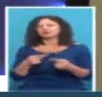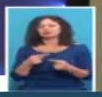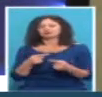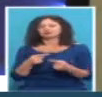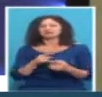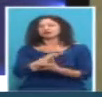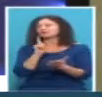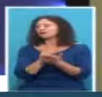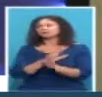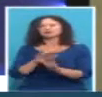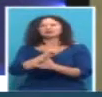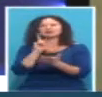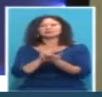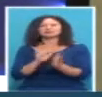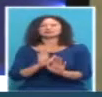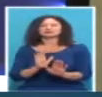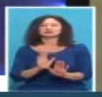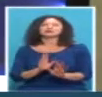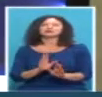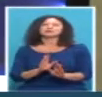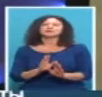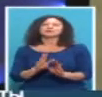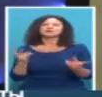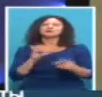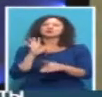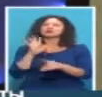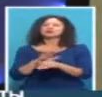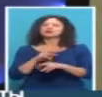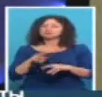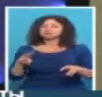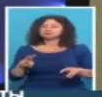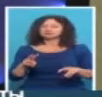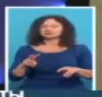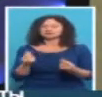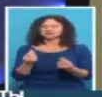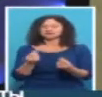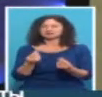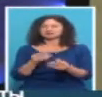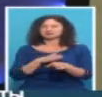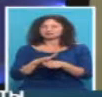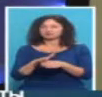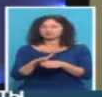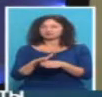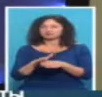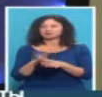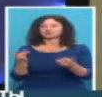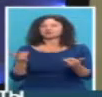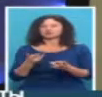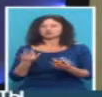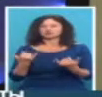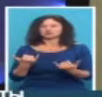применять ККМС онлайн-передачи. Дело в том, что надо этот приказ министра финансов номер 758 найти. Да?